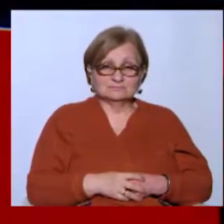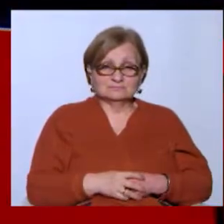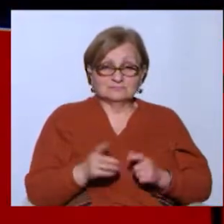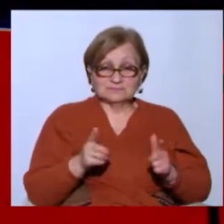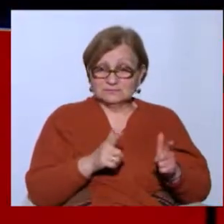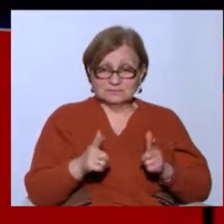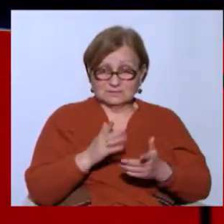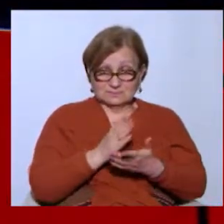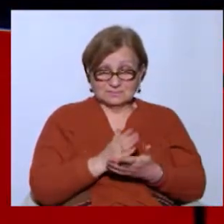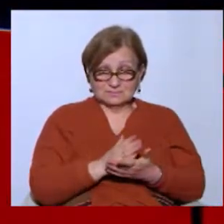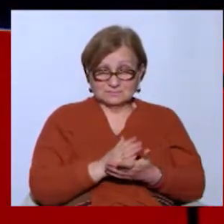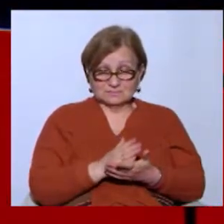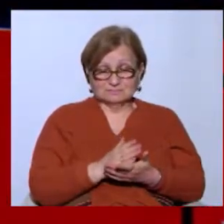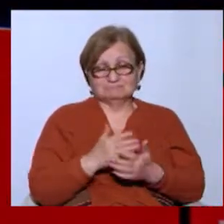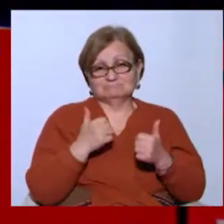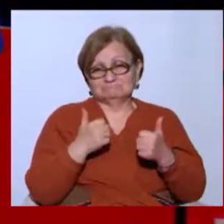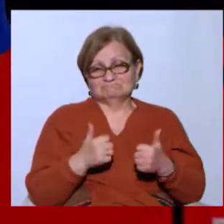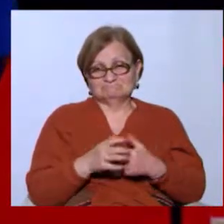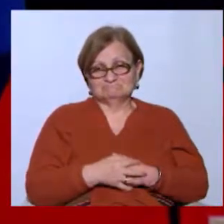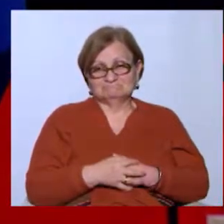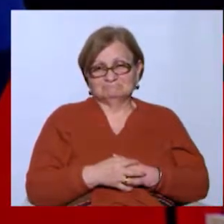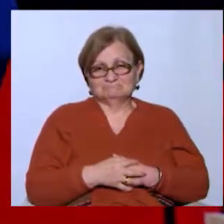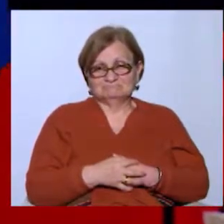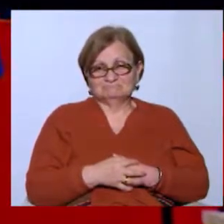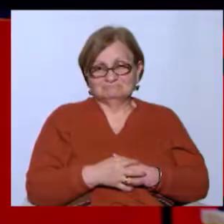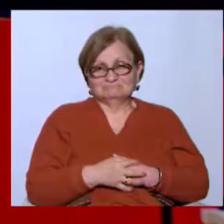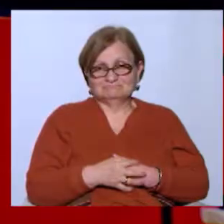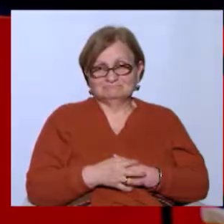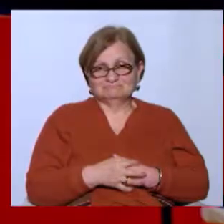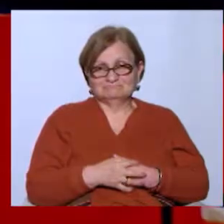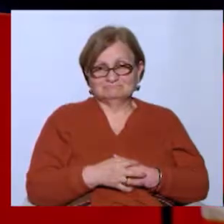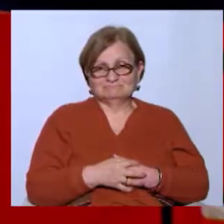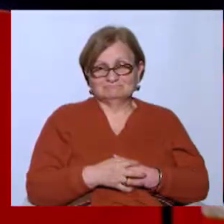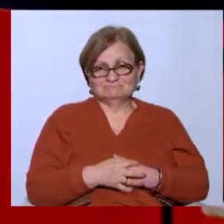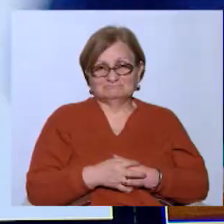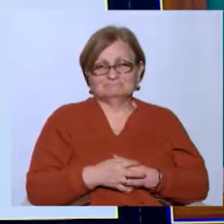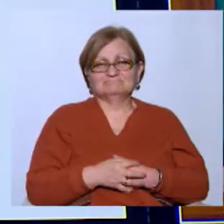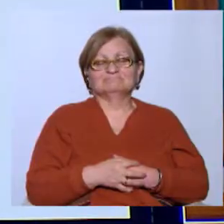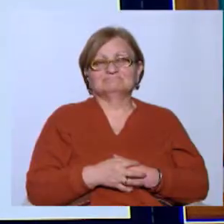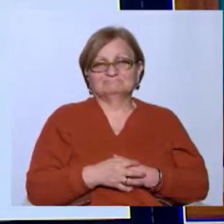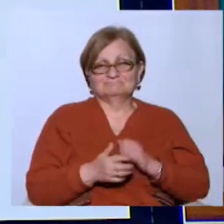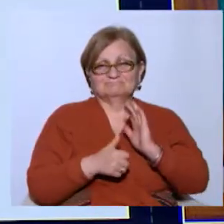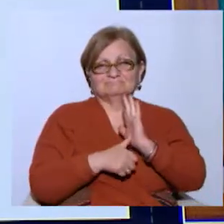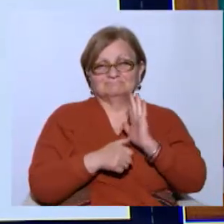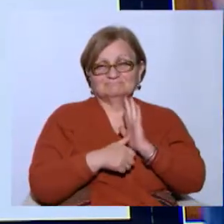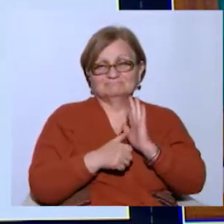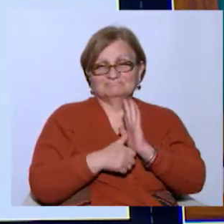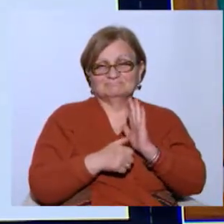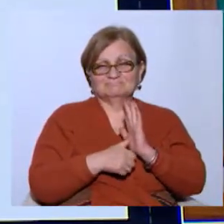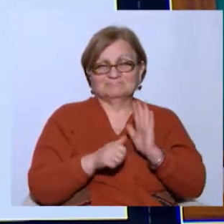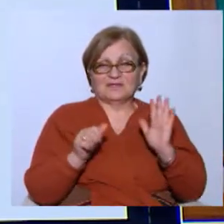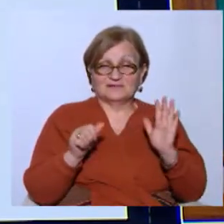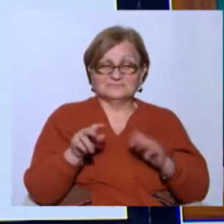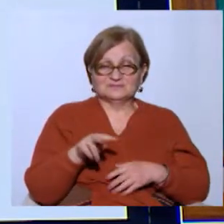მზადხართ უკვე? შვენიერი. აბა ვნახოთ. ჰო, 6 ლარი, ძალიან